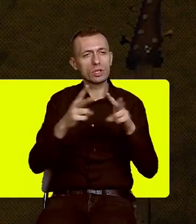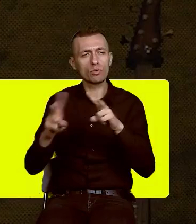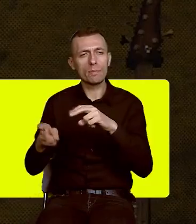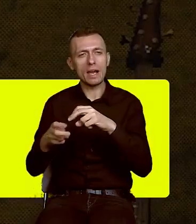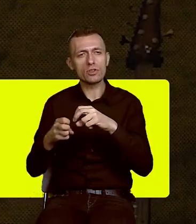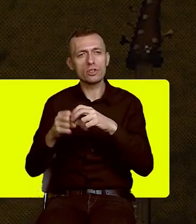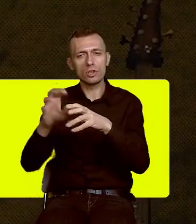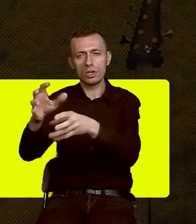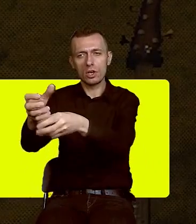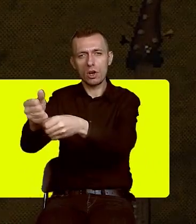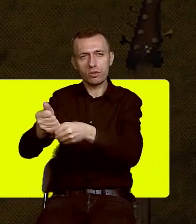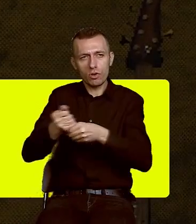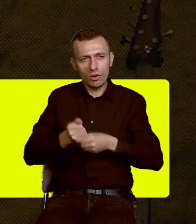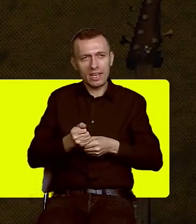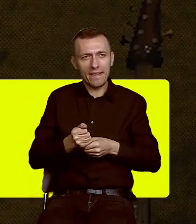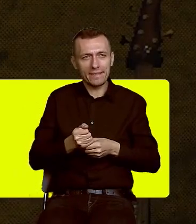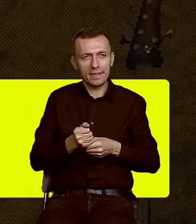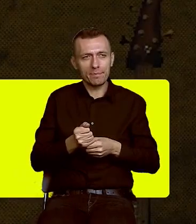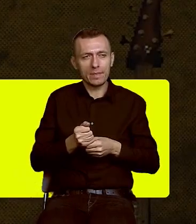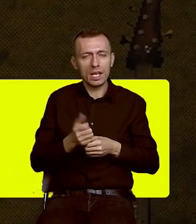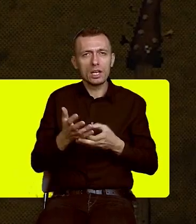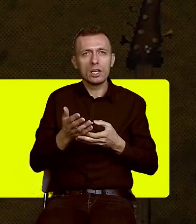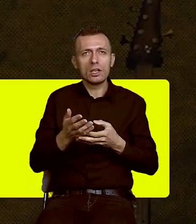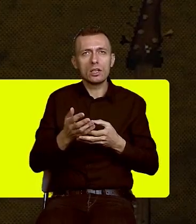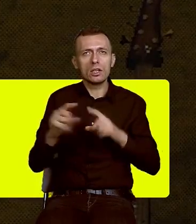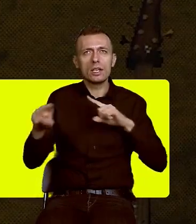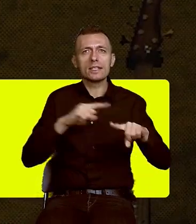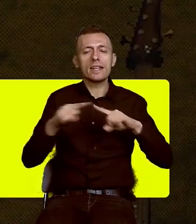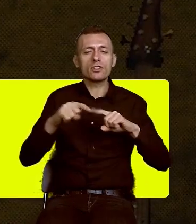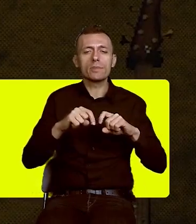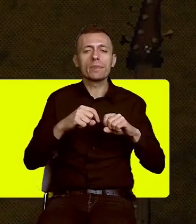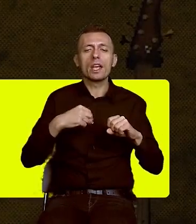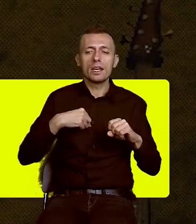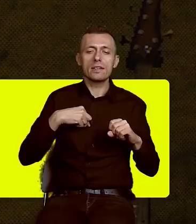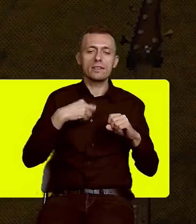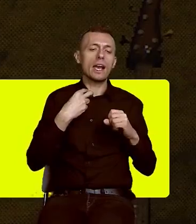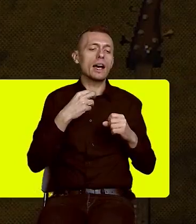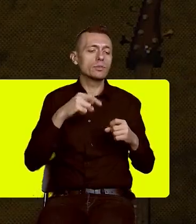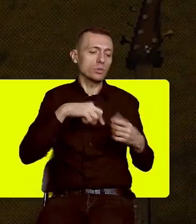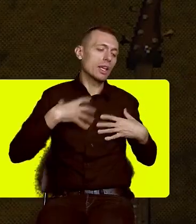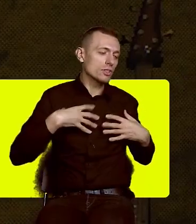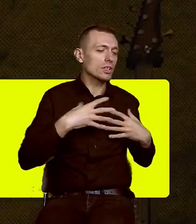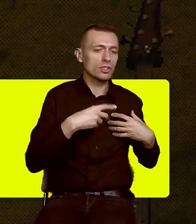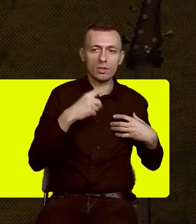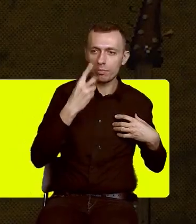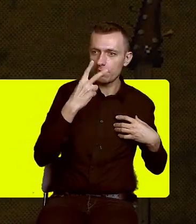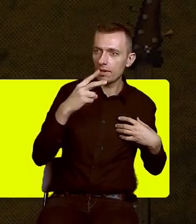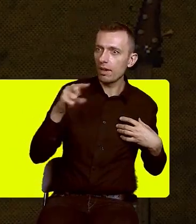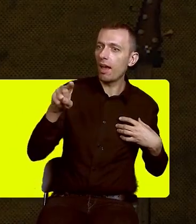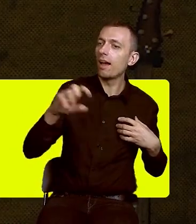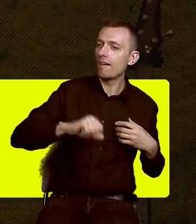Używano go do opisywania sytuacji, kiedy zwierzyna, czy to ryba podczas łowienia, czy inne zwierzę podczas